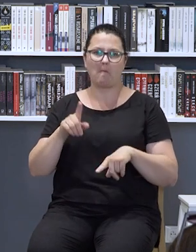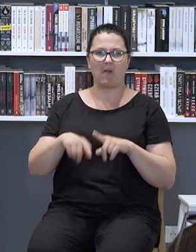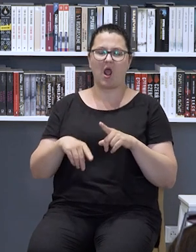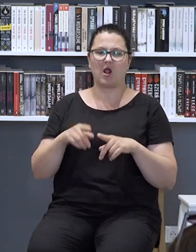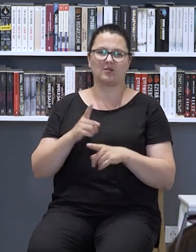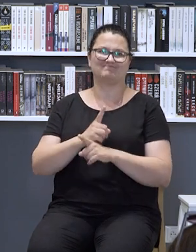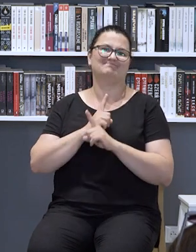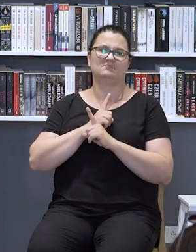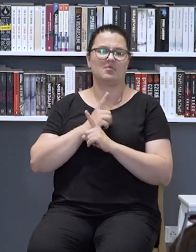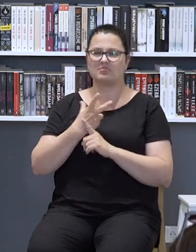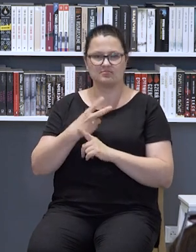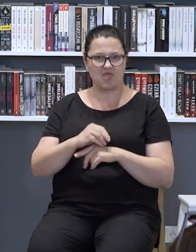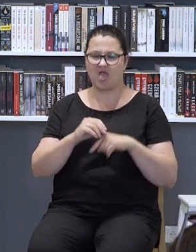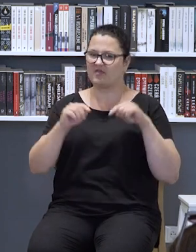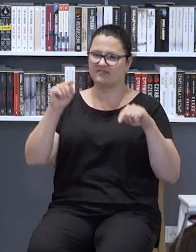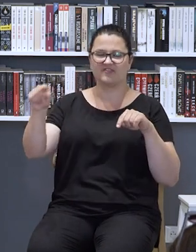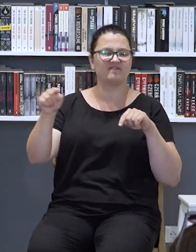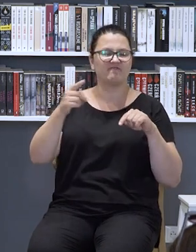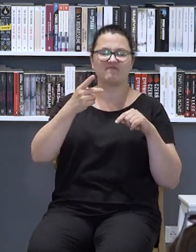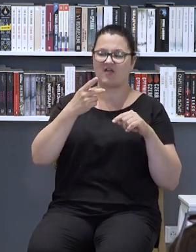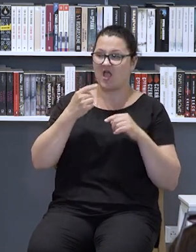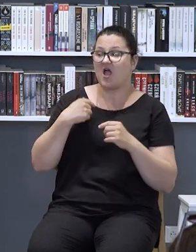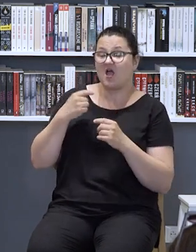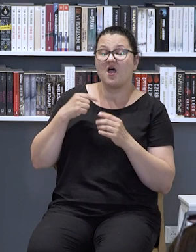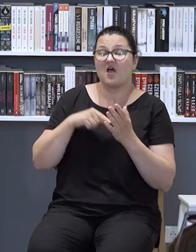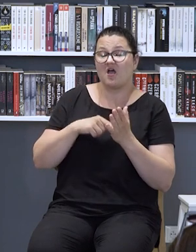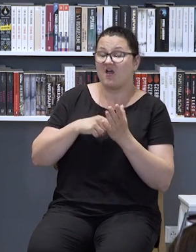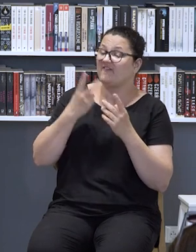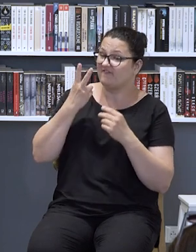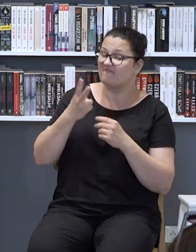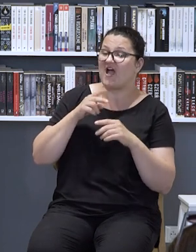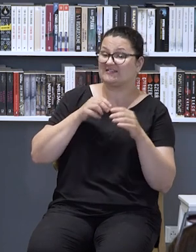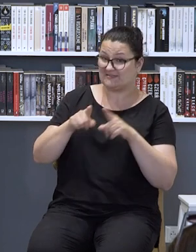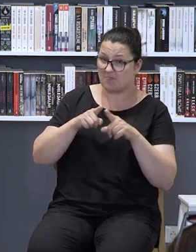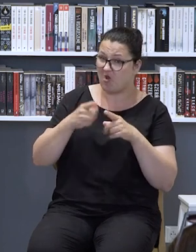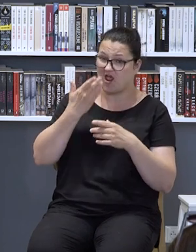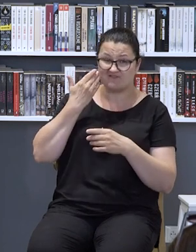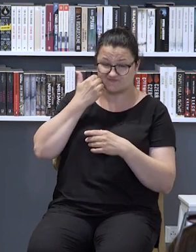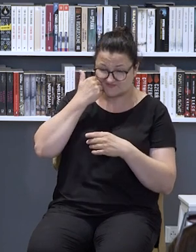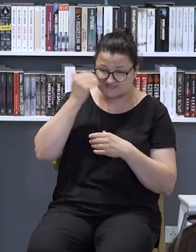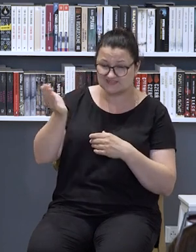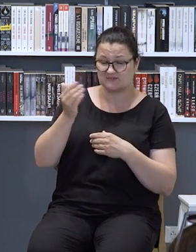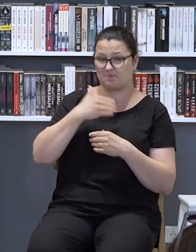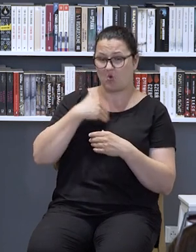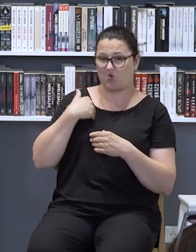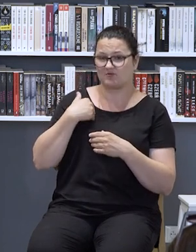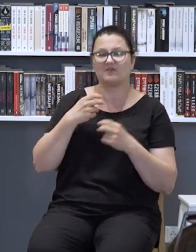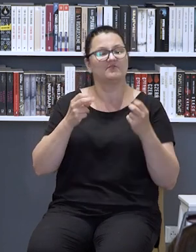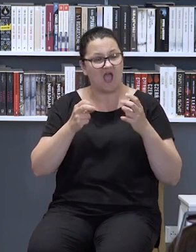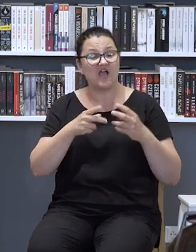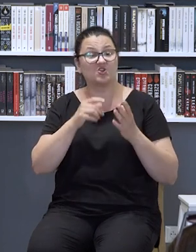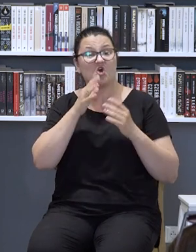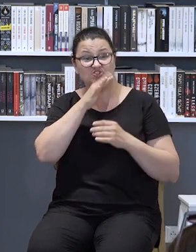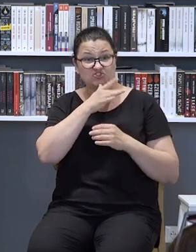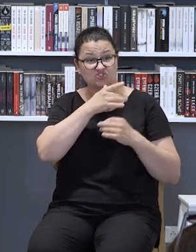są właściwie takie symbole polskiej hańby. Tak. Jeszcze z to są ci Żydzi, tak, którzy nie zostali przyjęci. Oni zostali